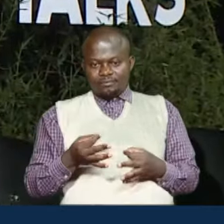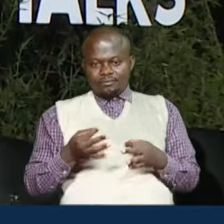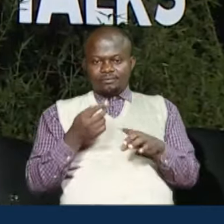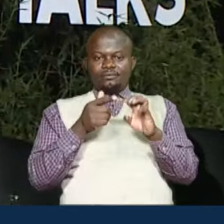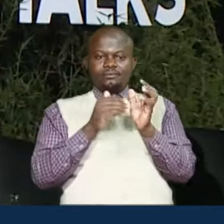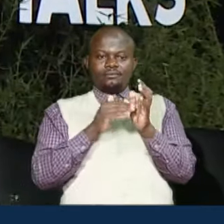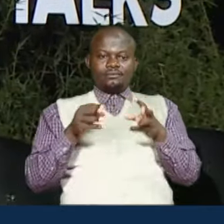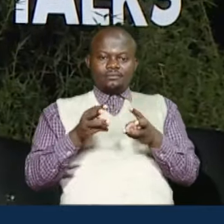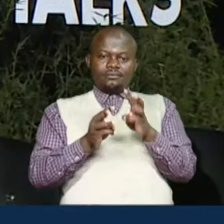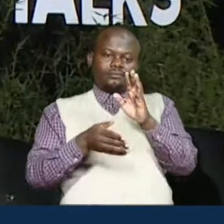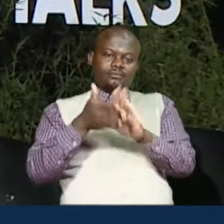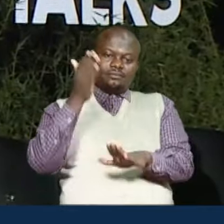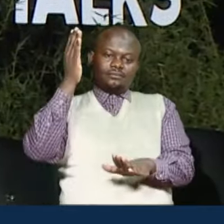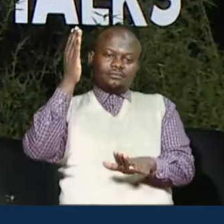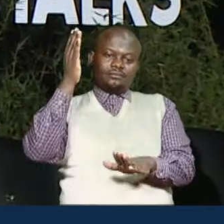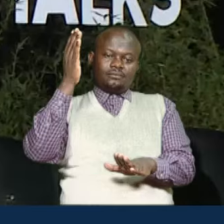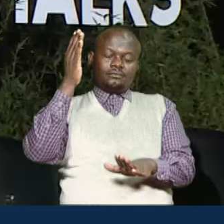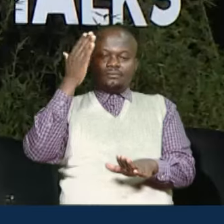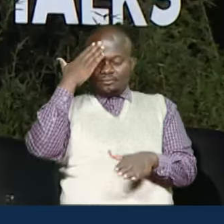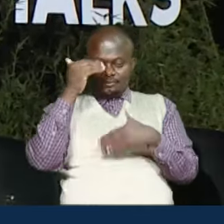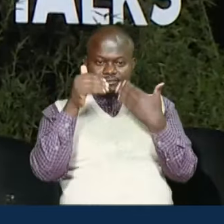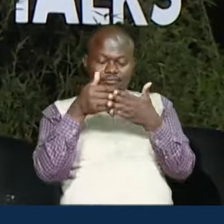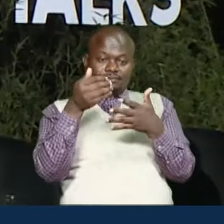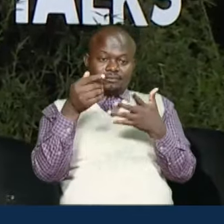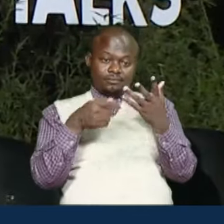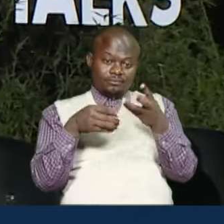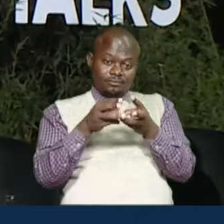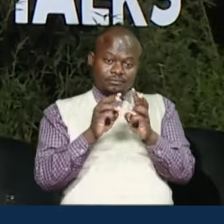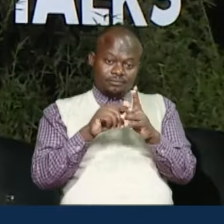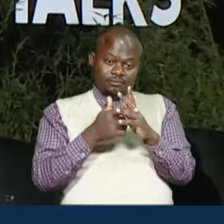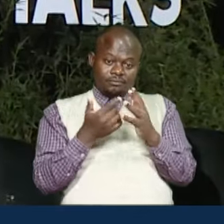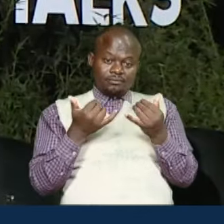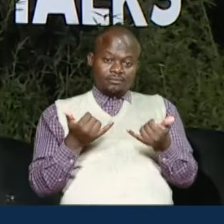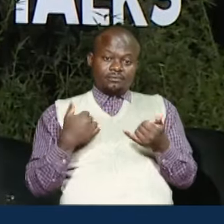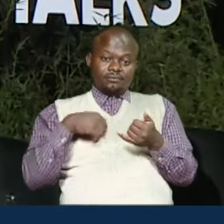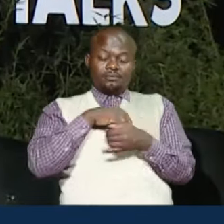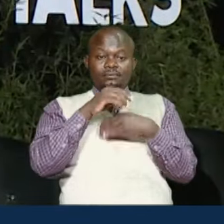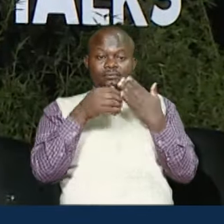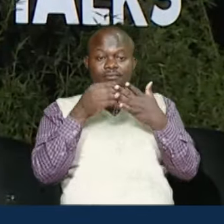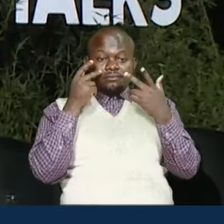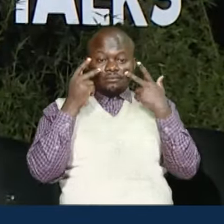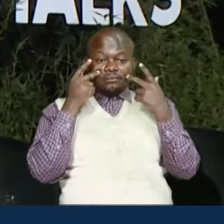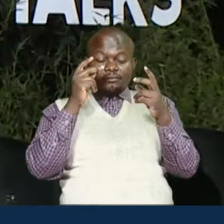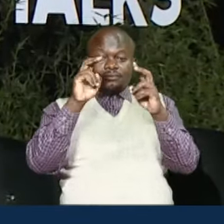buryo bwihutirwa. Kubera rero ko aribwo tugitangira, twasanze